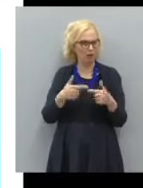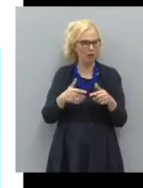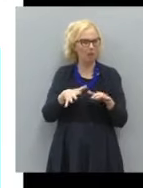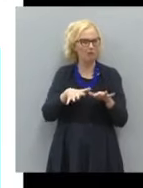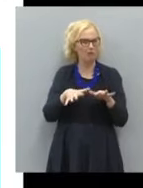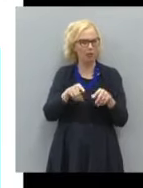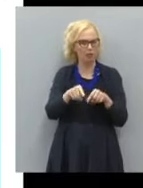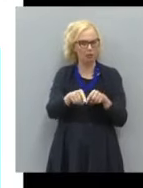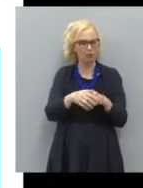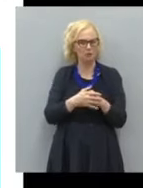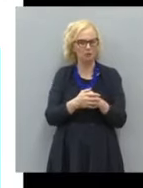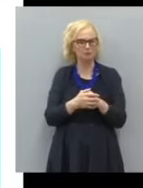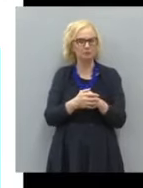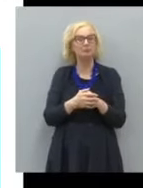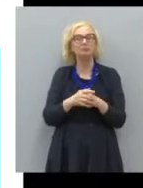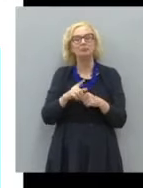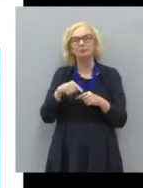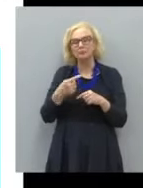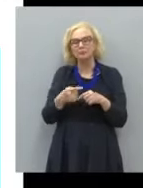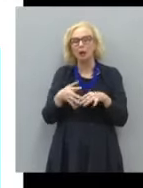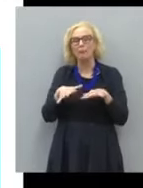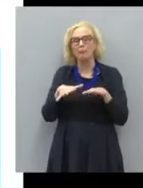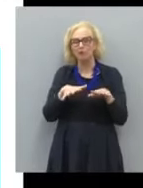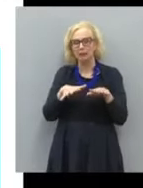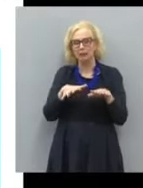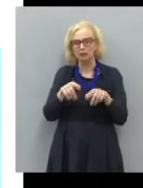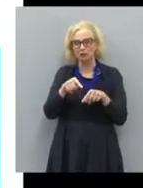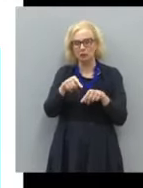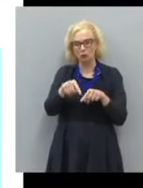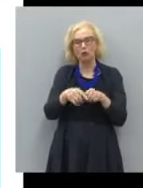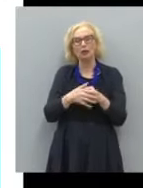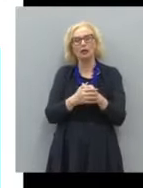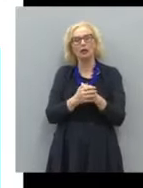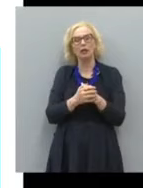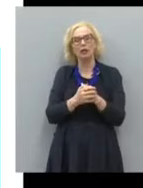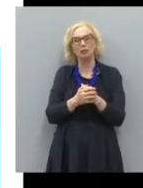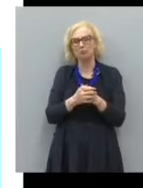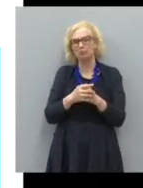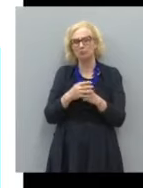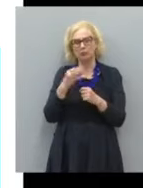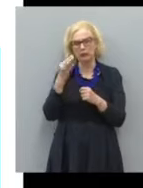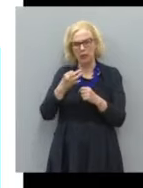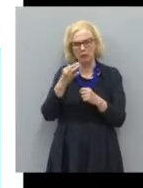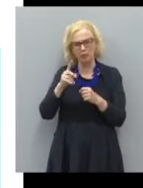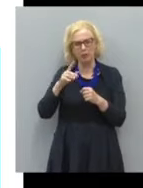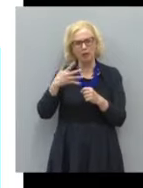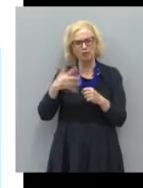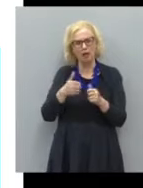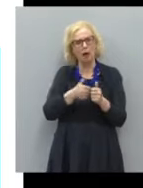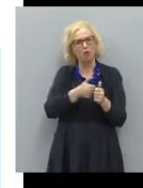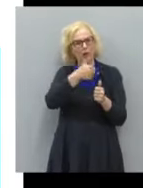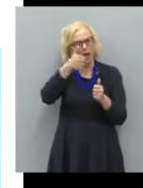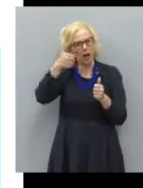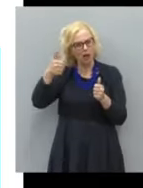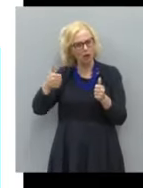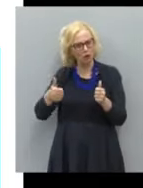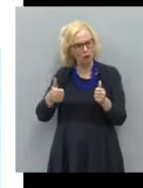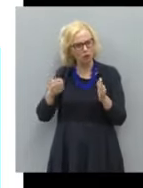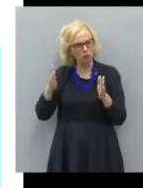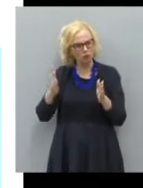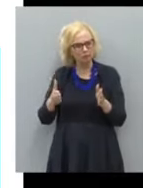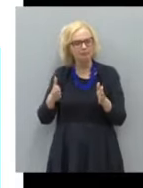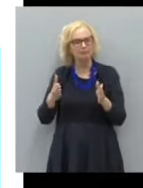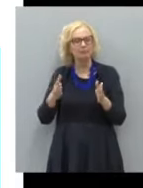mobilitazione inoltre come sempre e come da più di un anno cerchiamo di porre